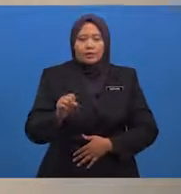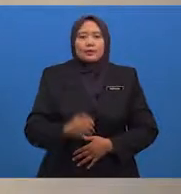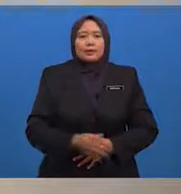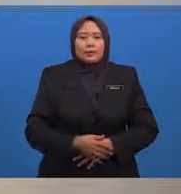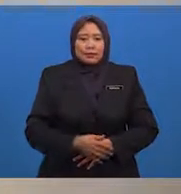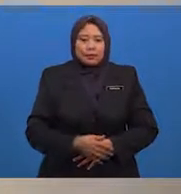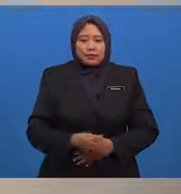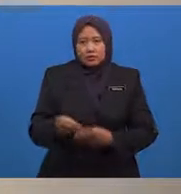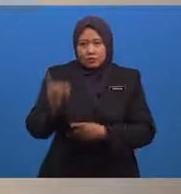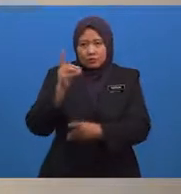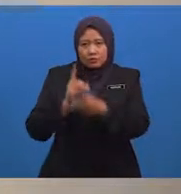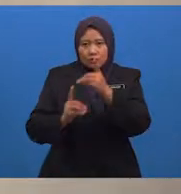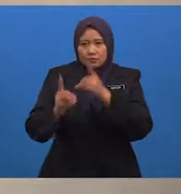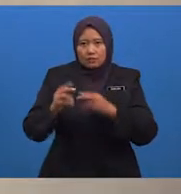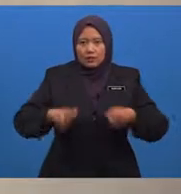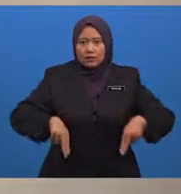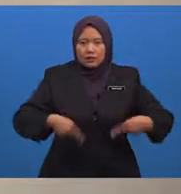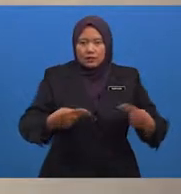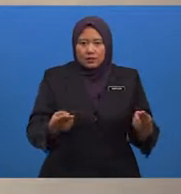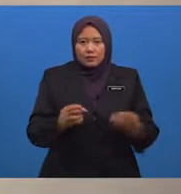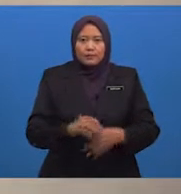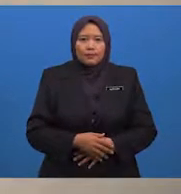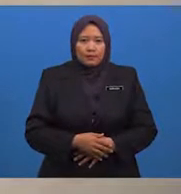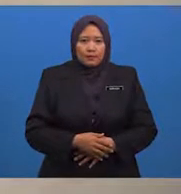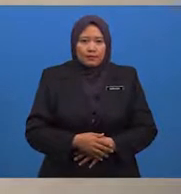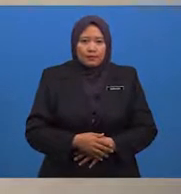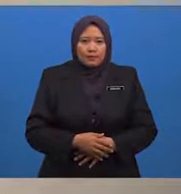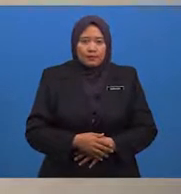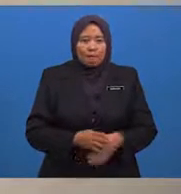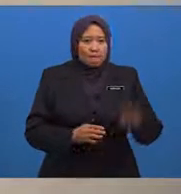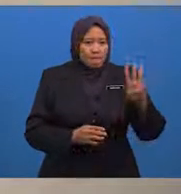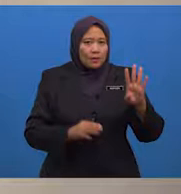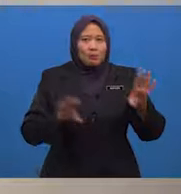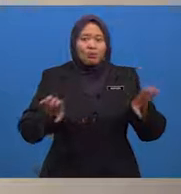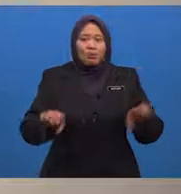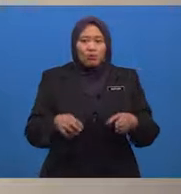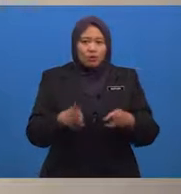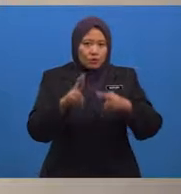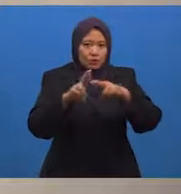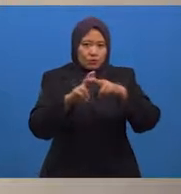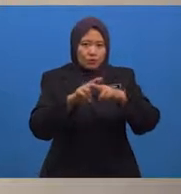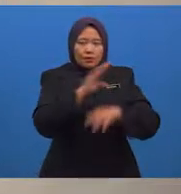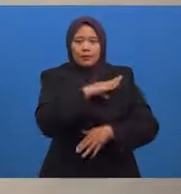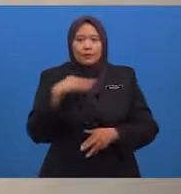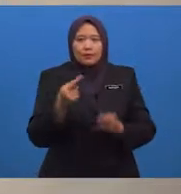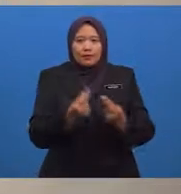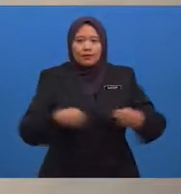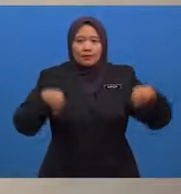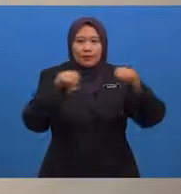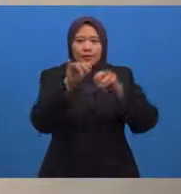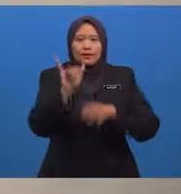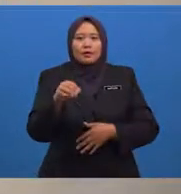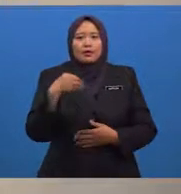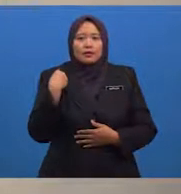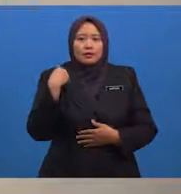hadiah dengan baik. 4. Membuat rumusan dan nilai yang terdapat dalam